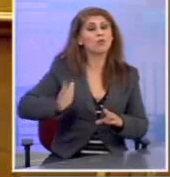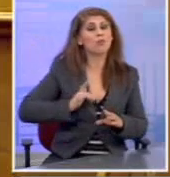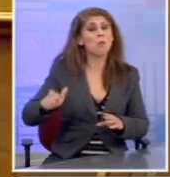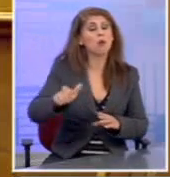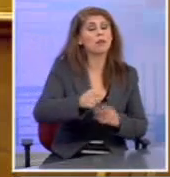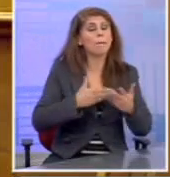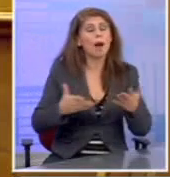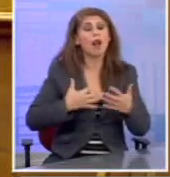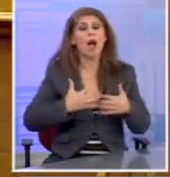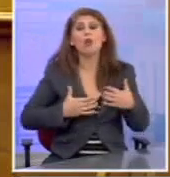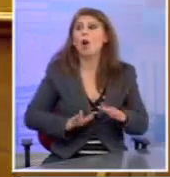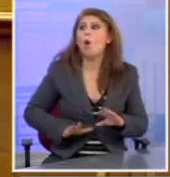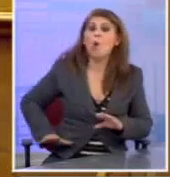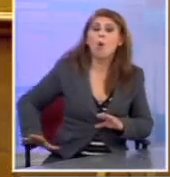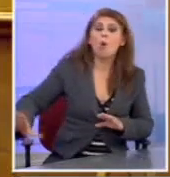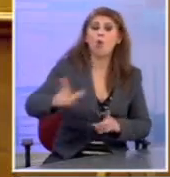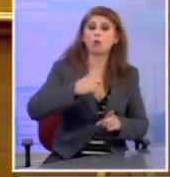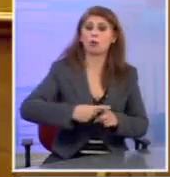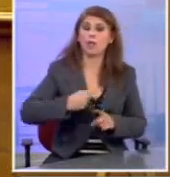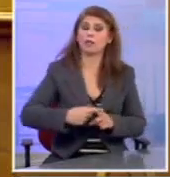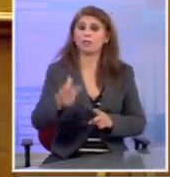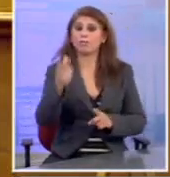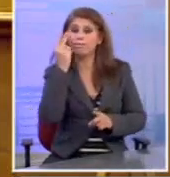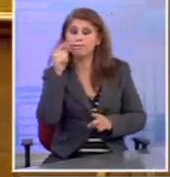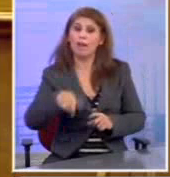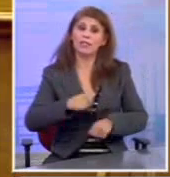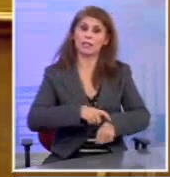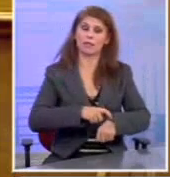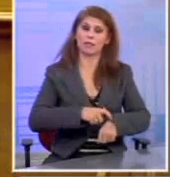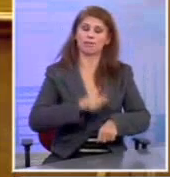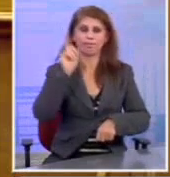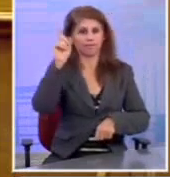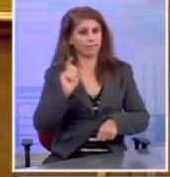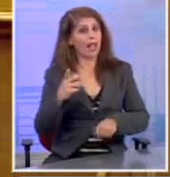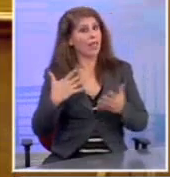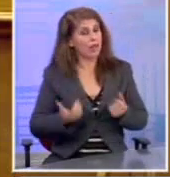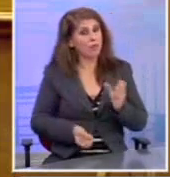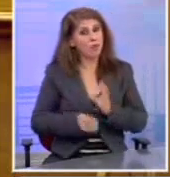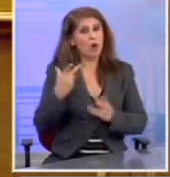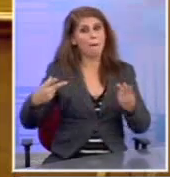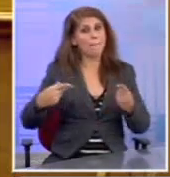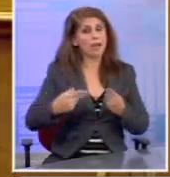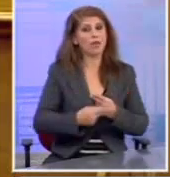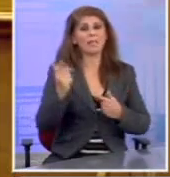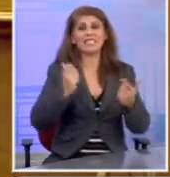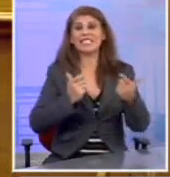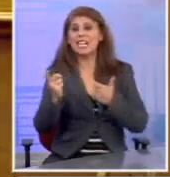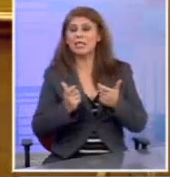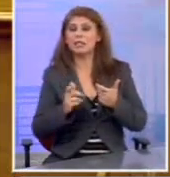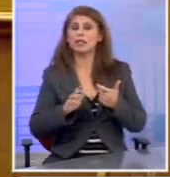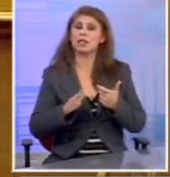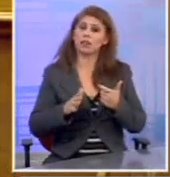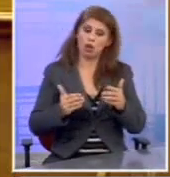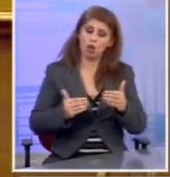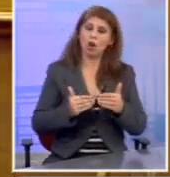αγωνία του ελληνικού λαού που παρακολουθεί είναι: θα έχουμε νέες περικοπές συντάξεων κοντά στις